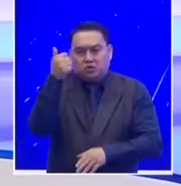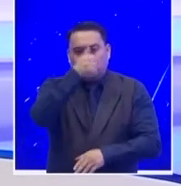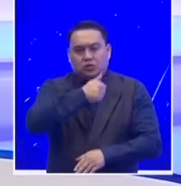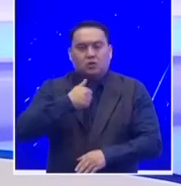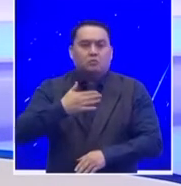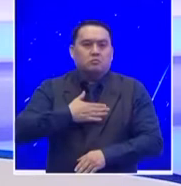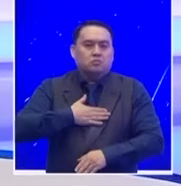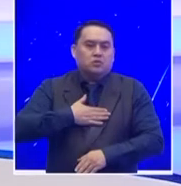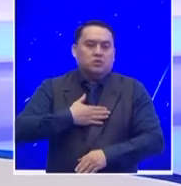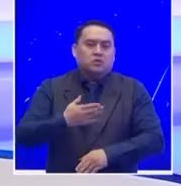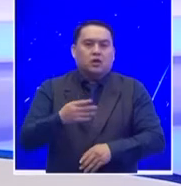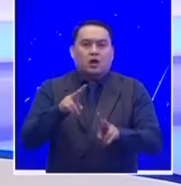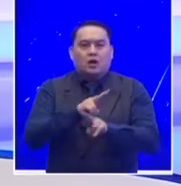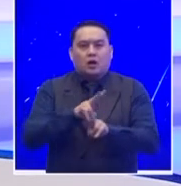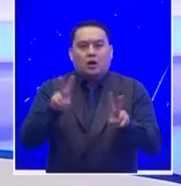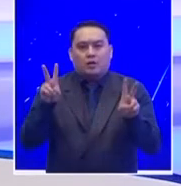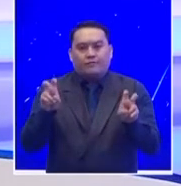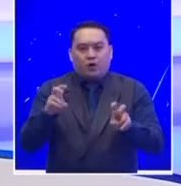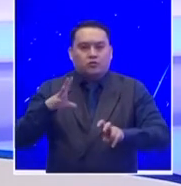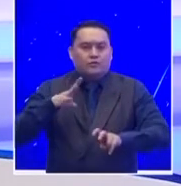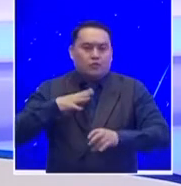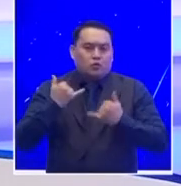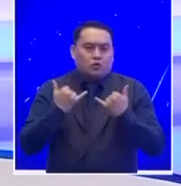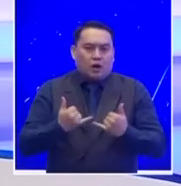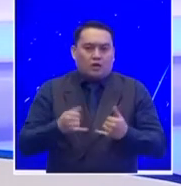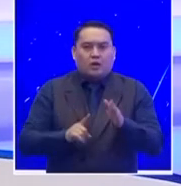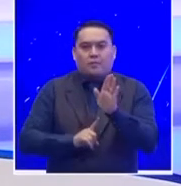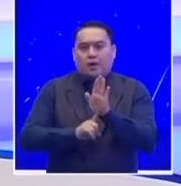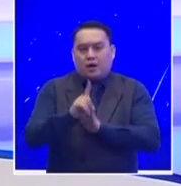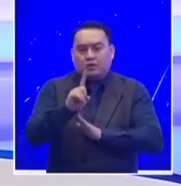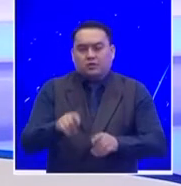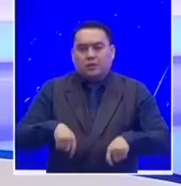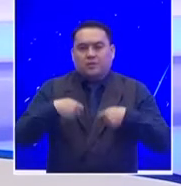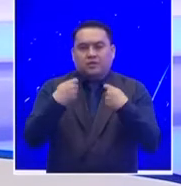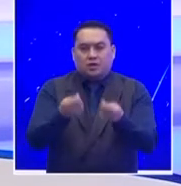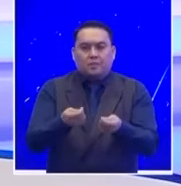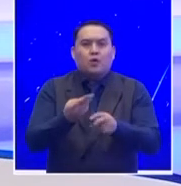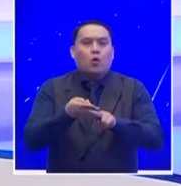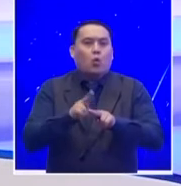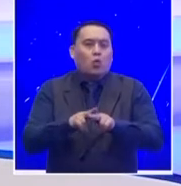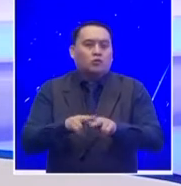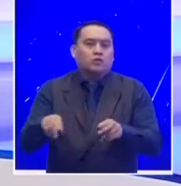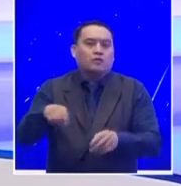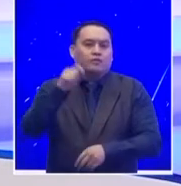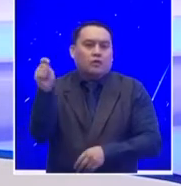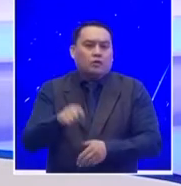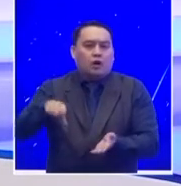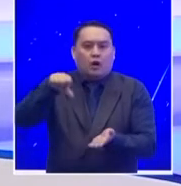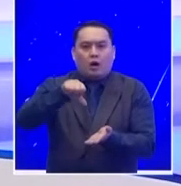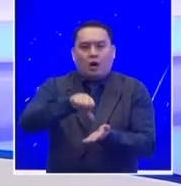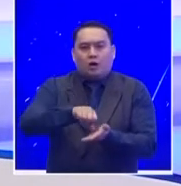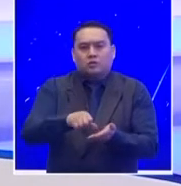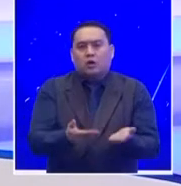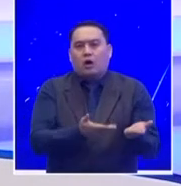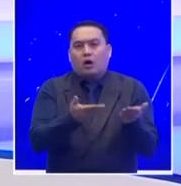біз жеңістің мұрагеріміз тағзым эстафетасы Еңбекші Қазақ ауданында табысталды. Онда майданға қатысқан жауынгерлер